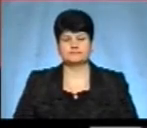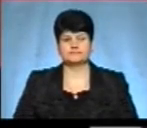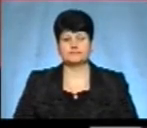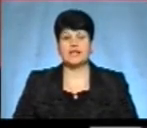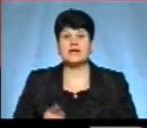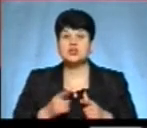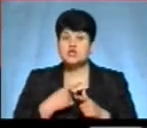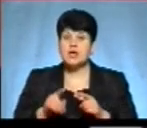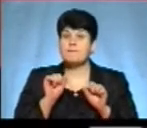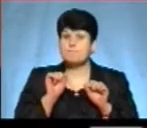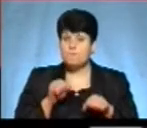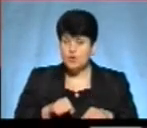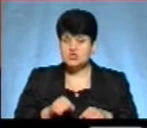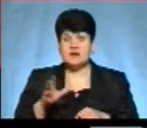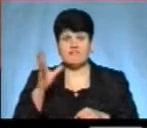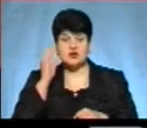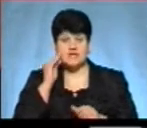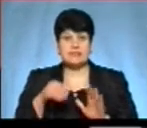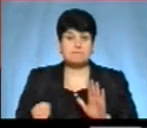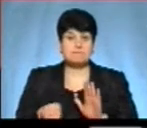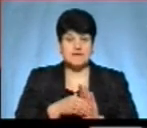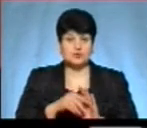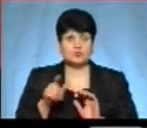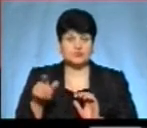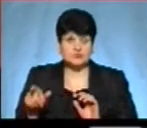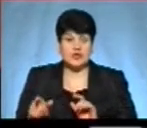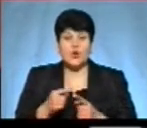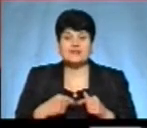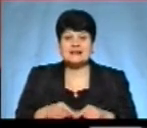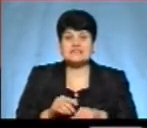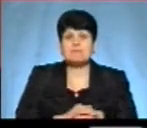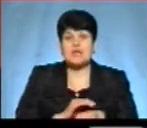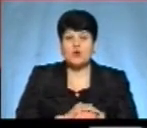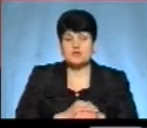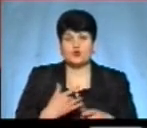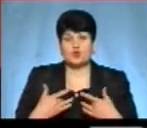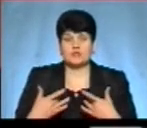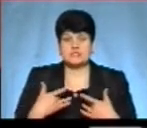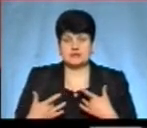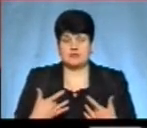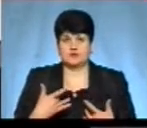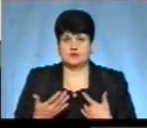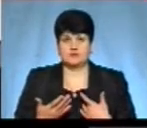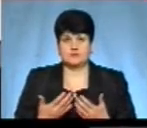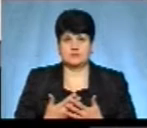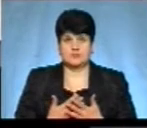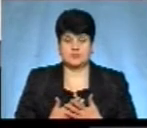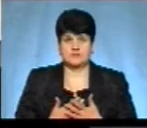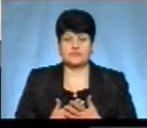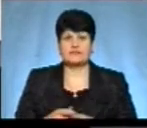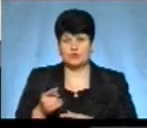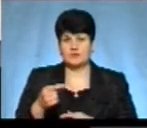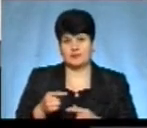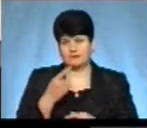Можна вважати підкупом виборців організацію благодійного концерту кандидатом на пост президента України. В Тернополі нещодавно